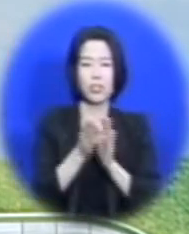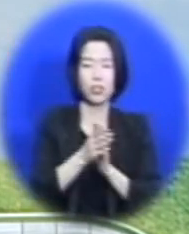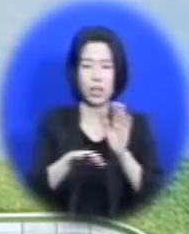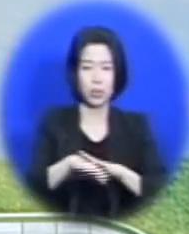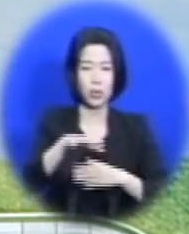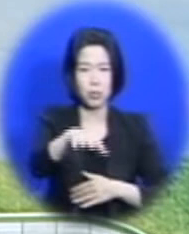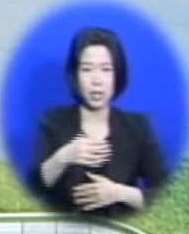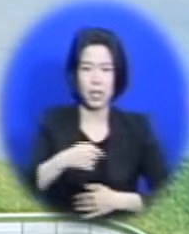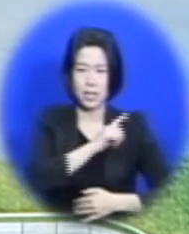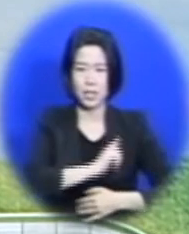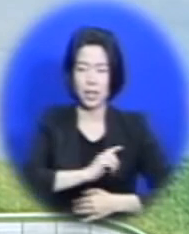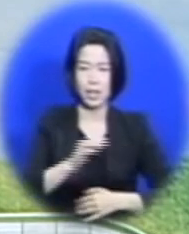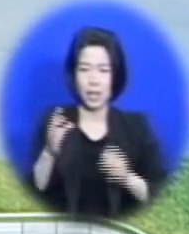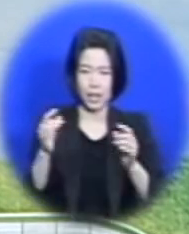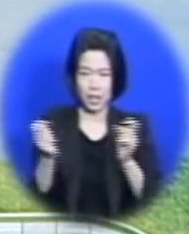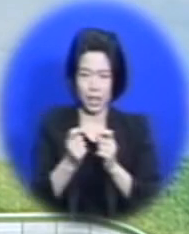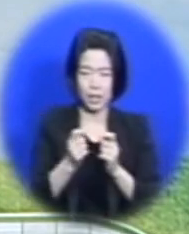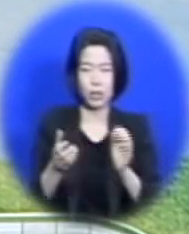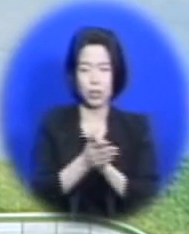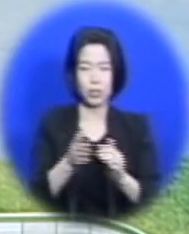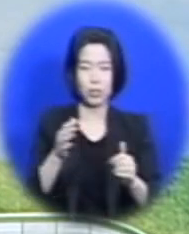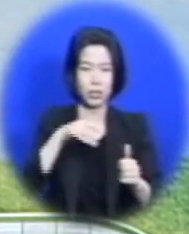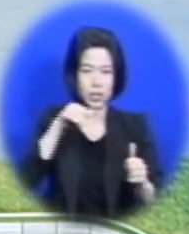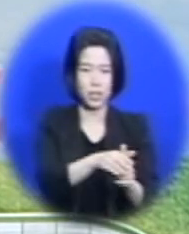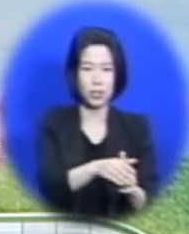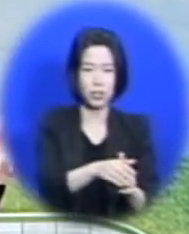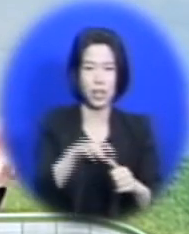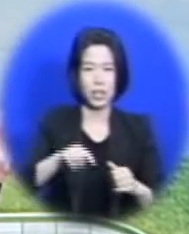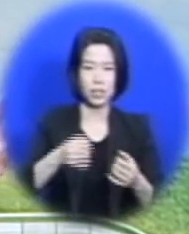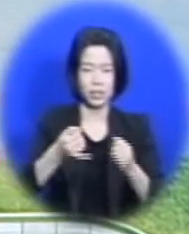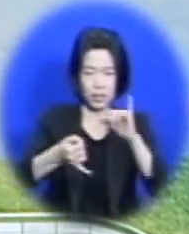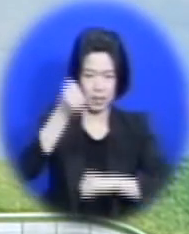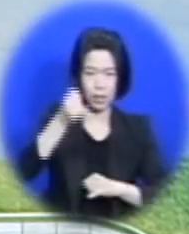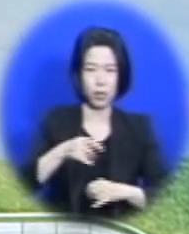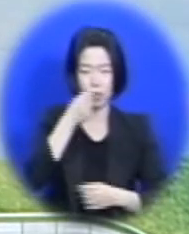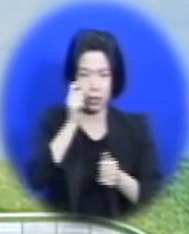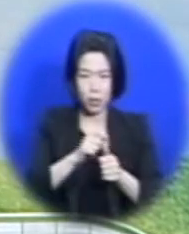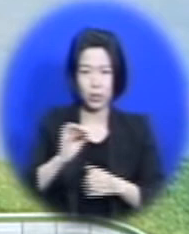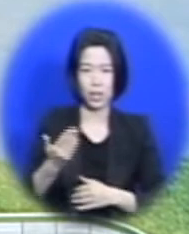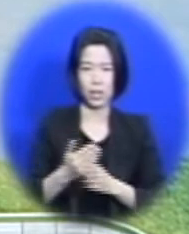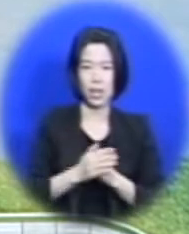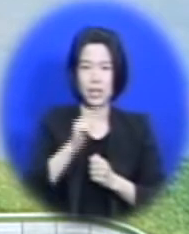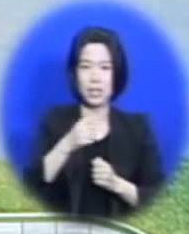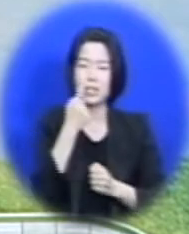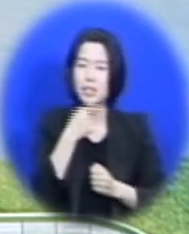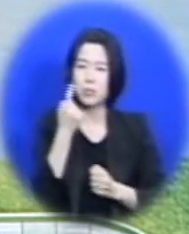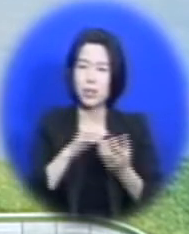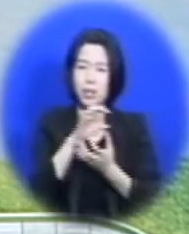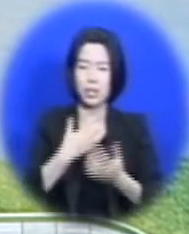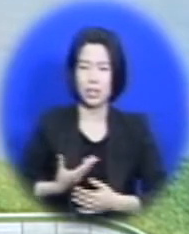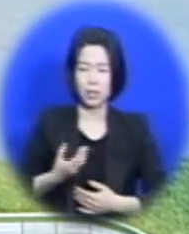가장 가까운 친구를 치는구나. 그들과 맺은 언약을 깨뜨리고 욕되게 하는구나. 그의 입은 엉긴 젖보다 더